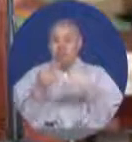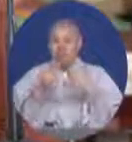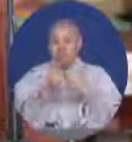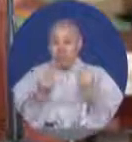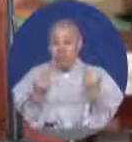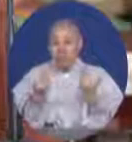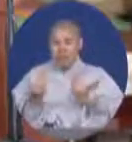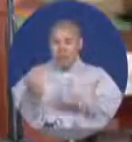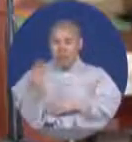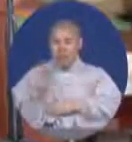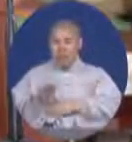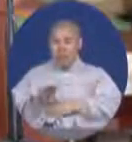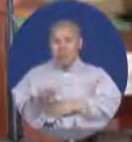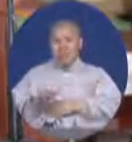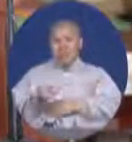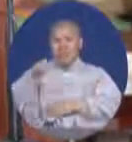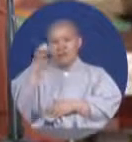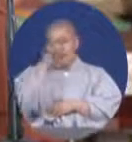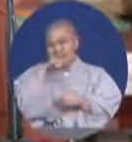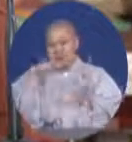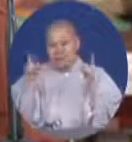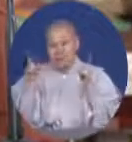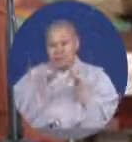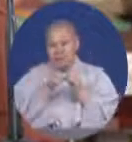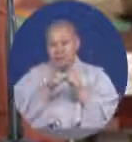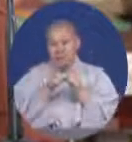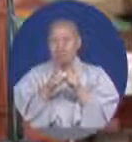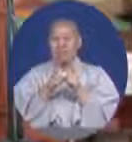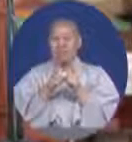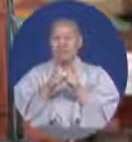건데 그냥 만나요.